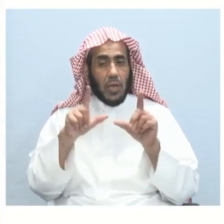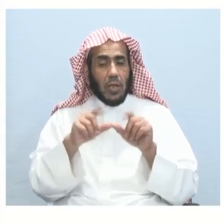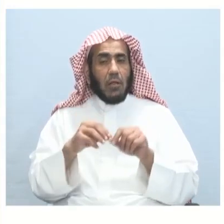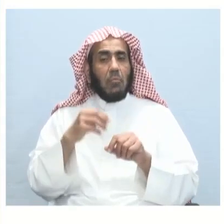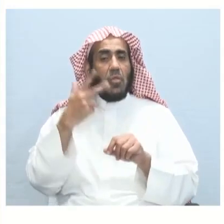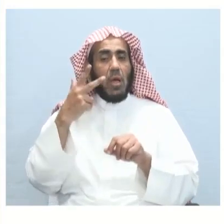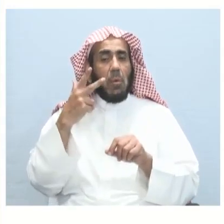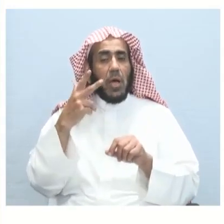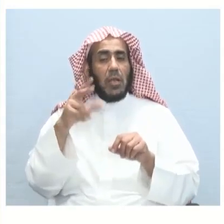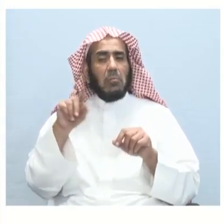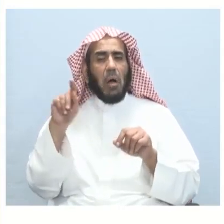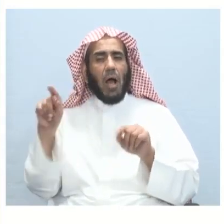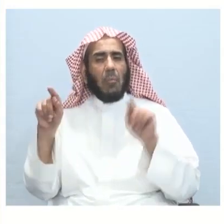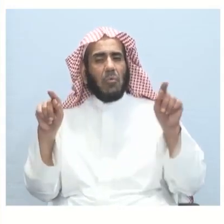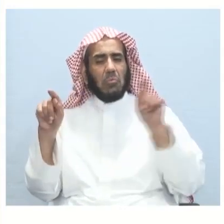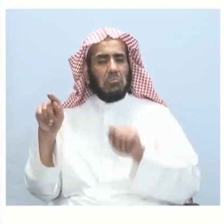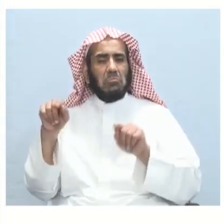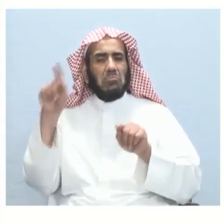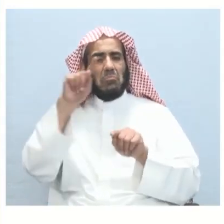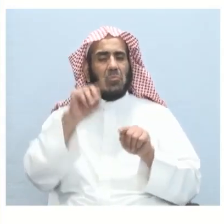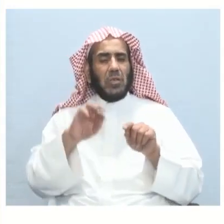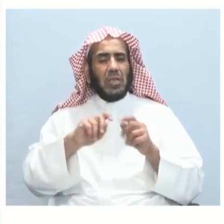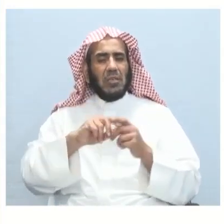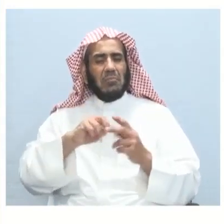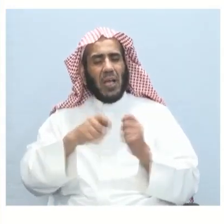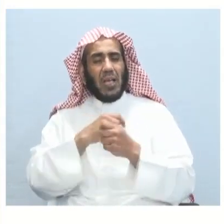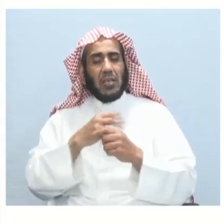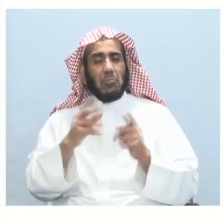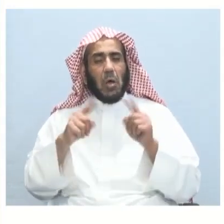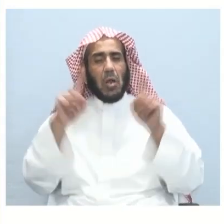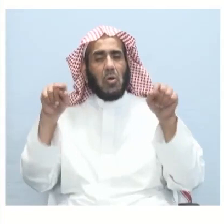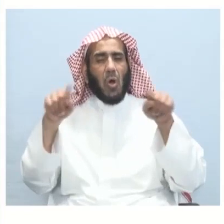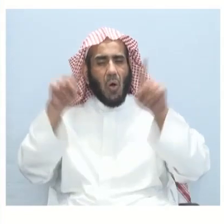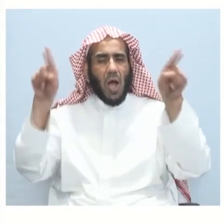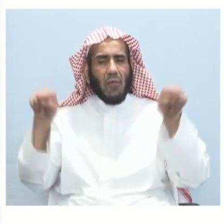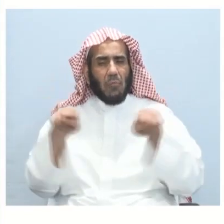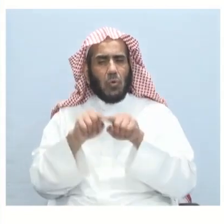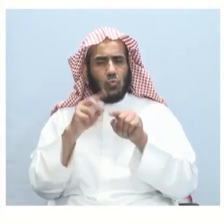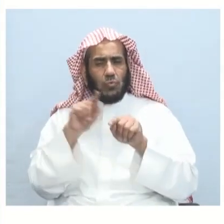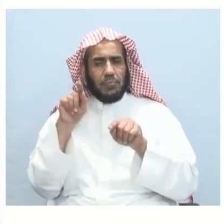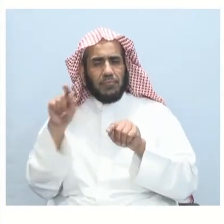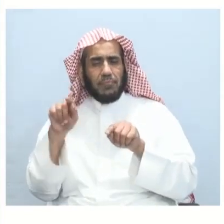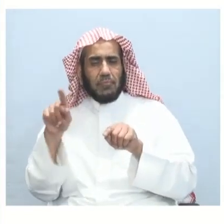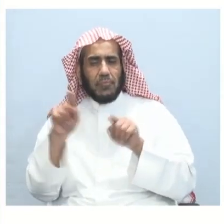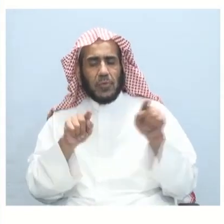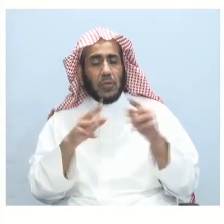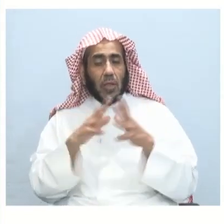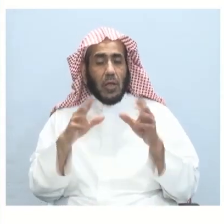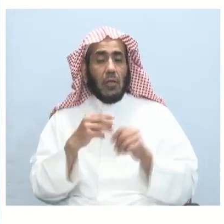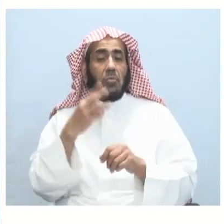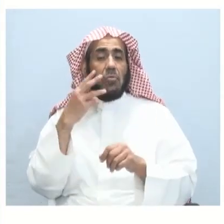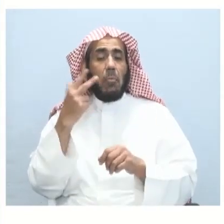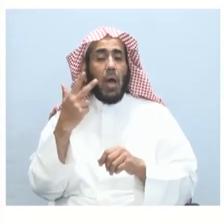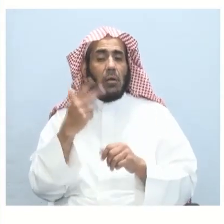ثمانيه مقابض على لتغيير الحجم على طول حواف المخطط بعد تحديد المخطط ستظهر